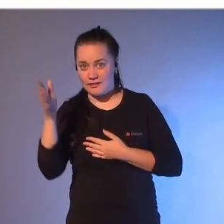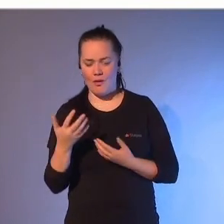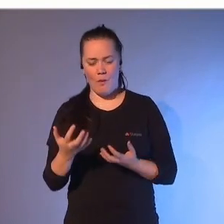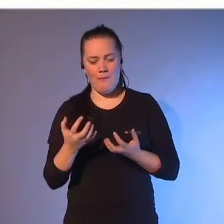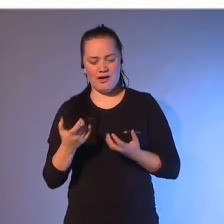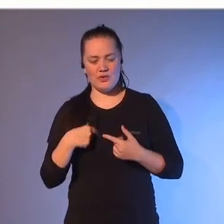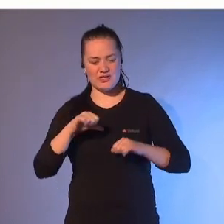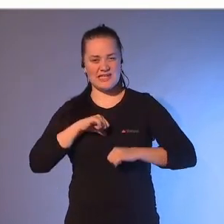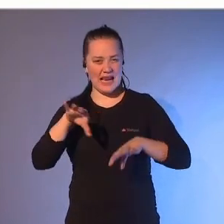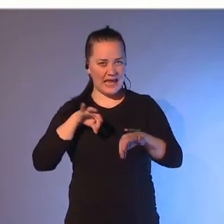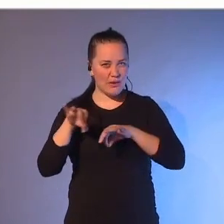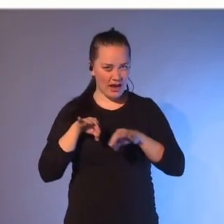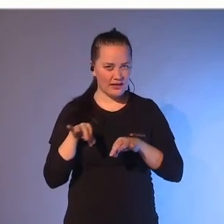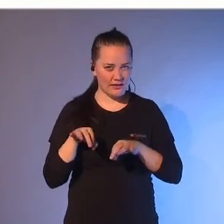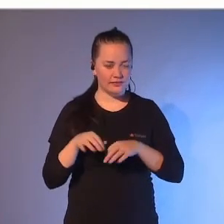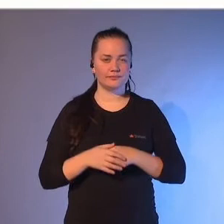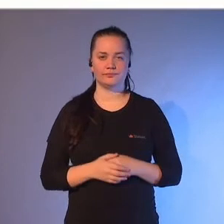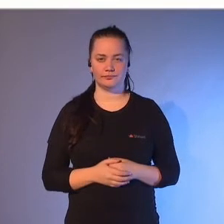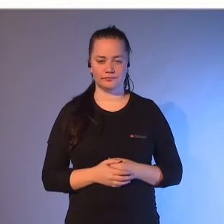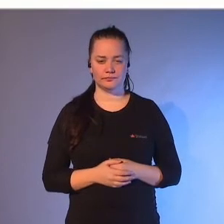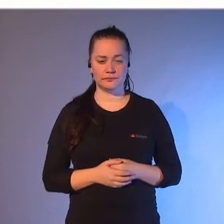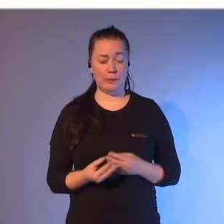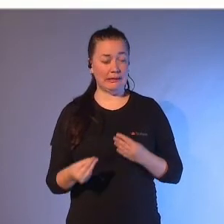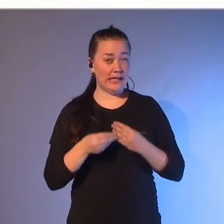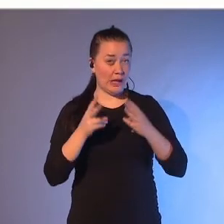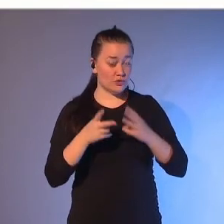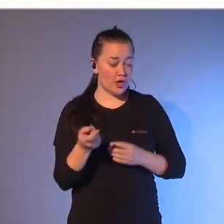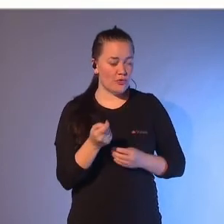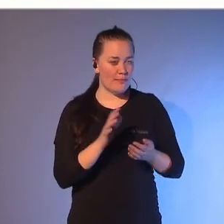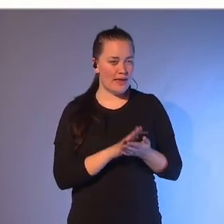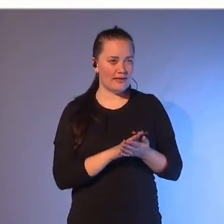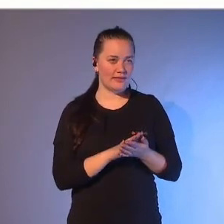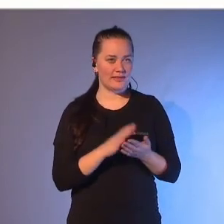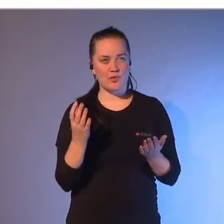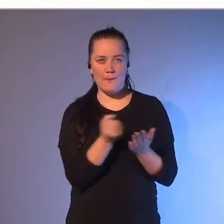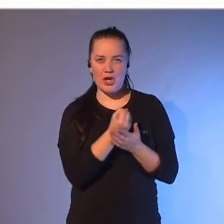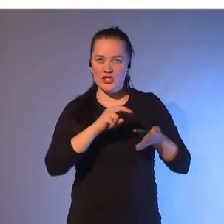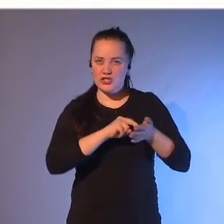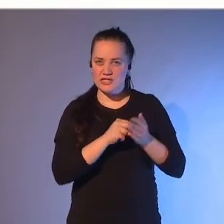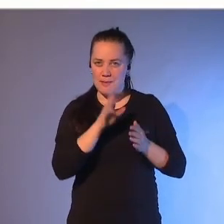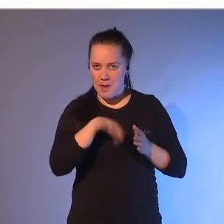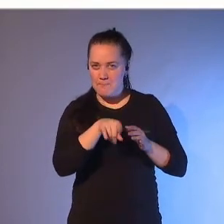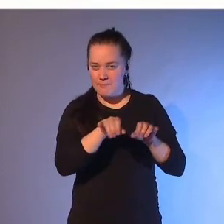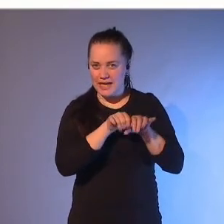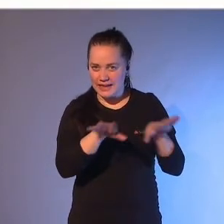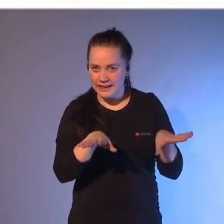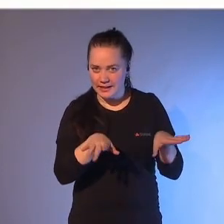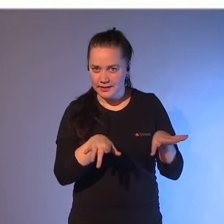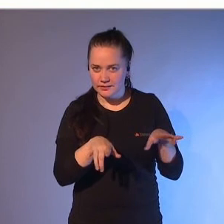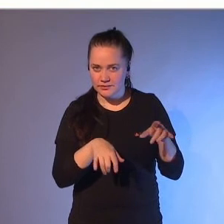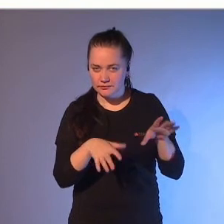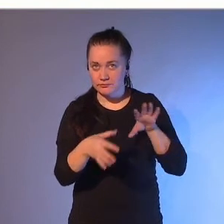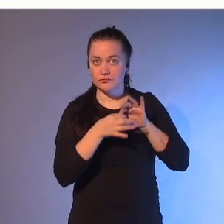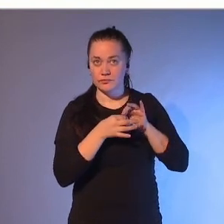selvregulering. Og så det et eller annet med at det noen belønningssystemer på nettet som gjør at du ofte